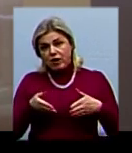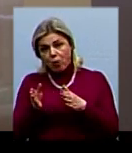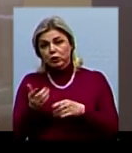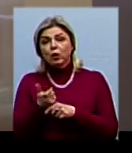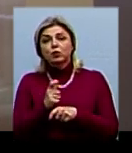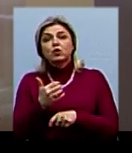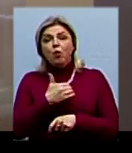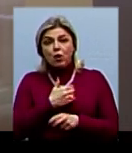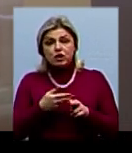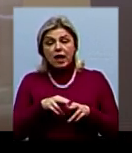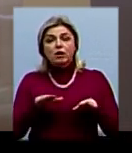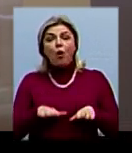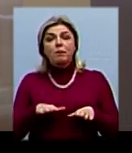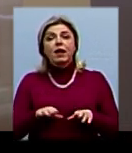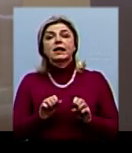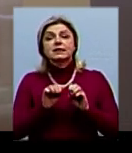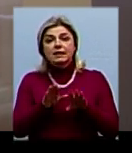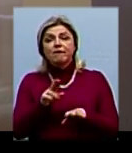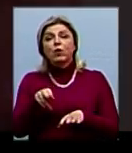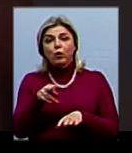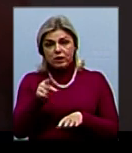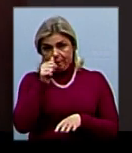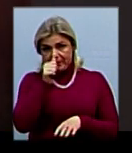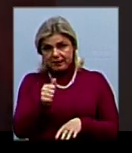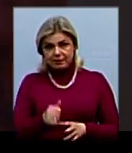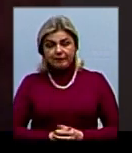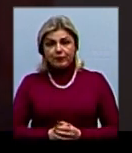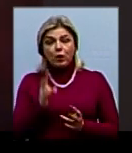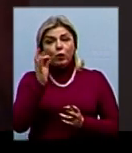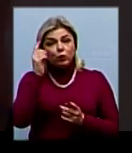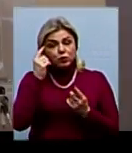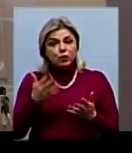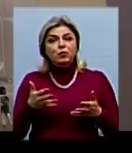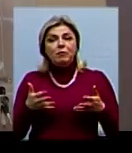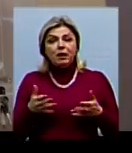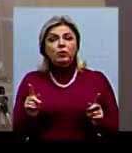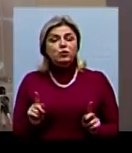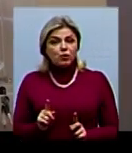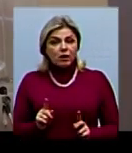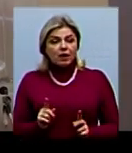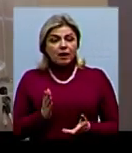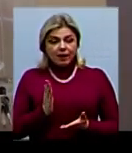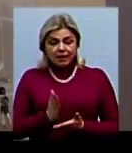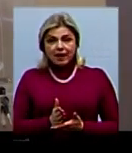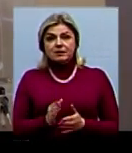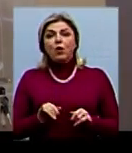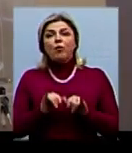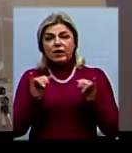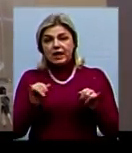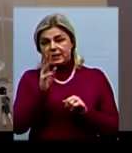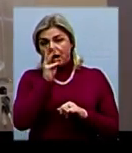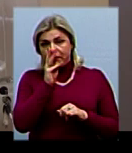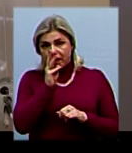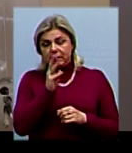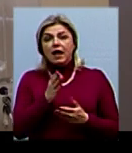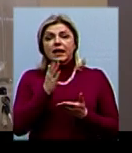дуже хочемо цей об'єкт здати в грудні місяці. Ну, зрозуміло, що є збільшення заробітної плати,